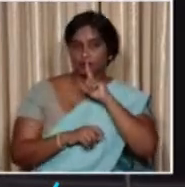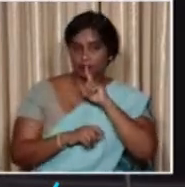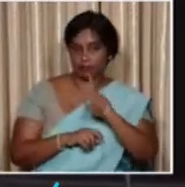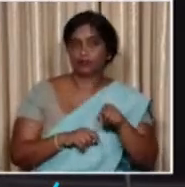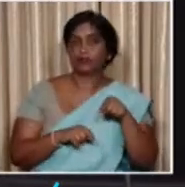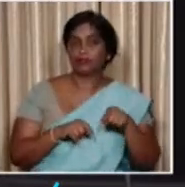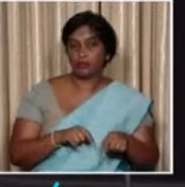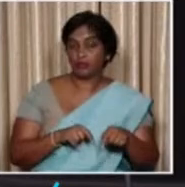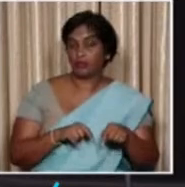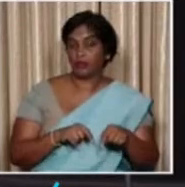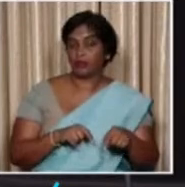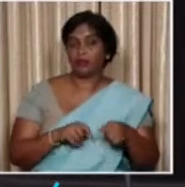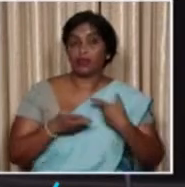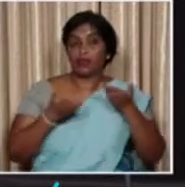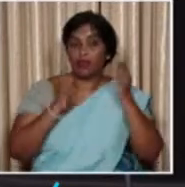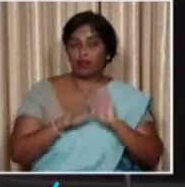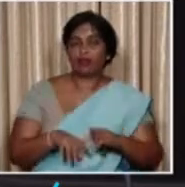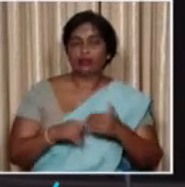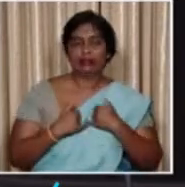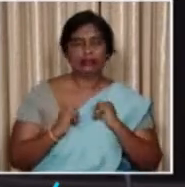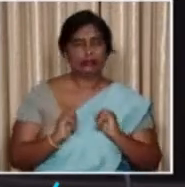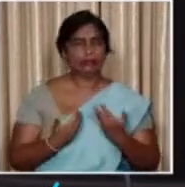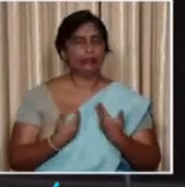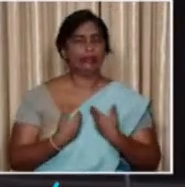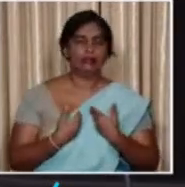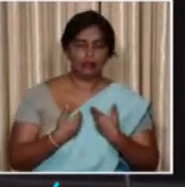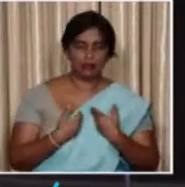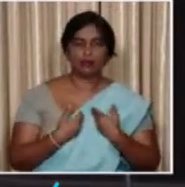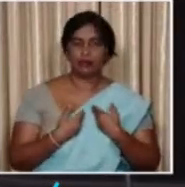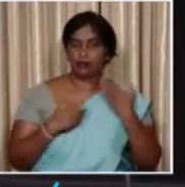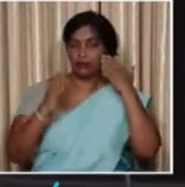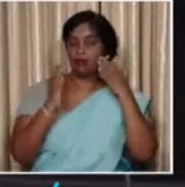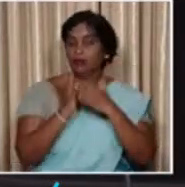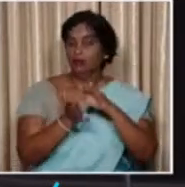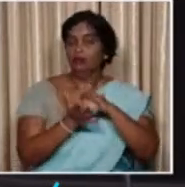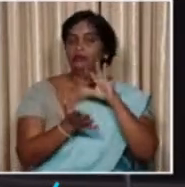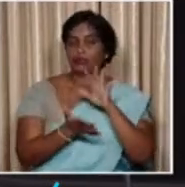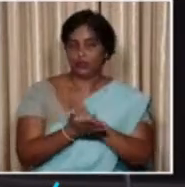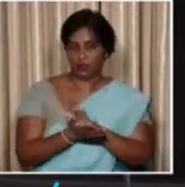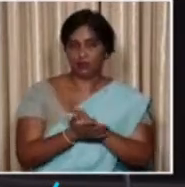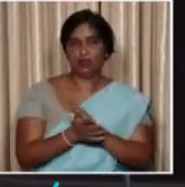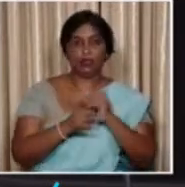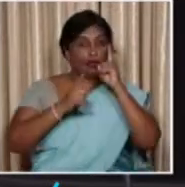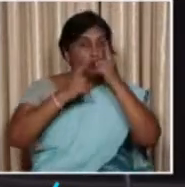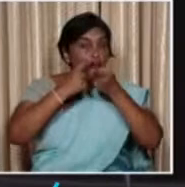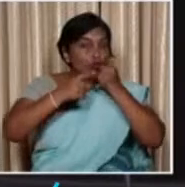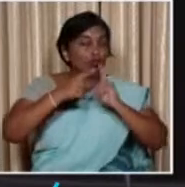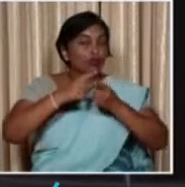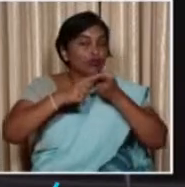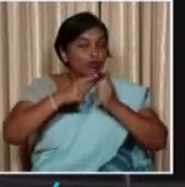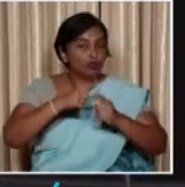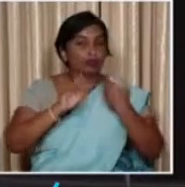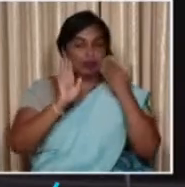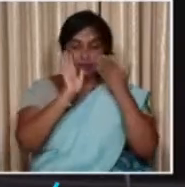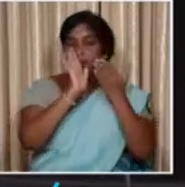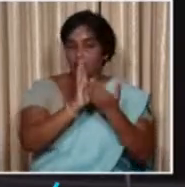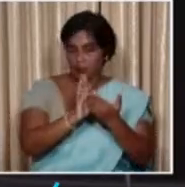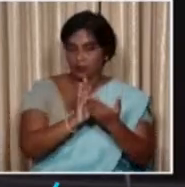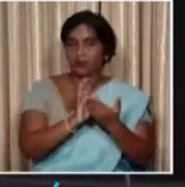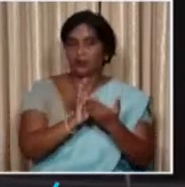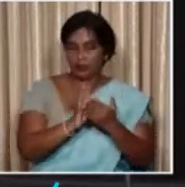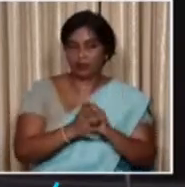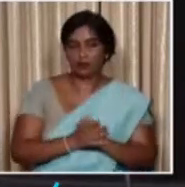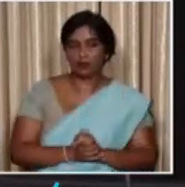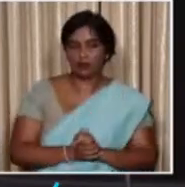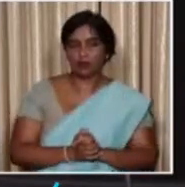මොකද මේක අපි අන්තිමට අපිටත් හරි නැහැ ඒ නිසා ඔබතුමාට මේ සම්බන්ධව තීන්දු ගන්න මම එකිනෙක උදාහරණ සහිතව ඔබතුමාට පැහැදිලි